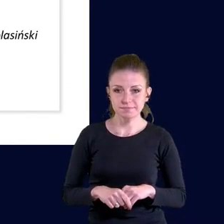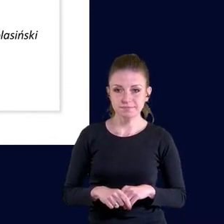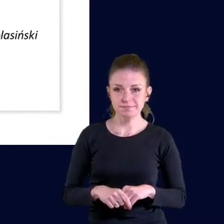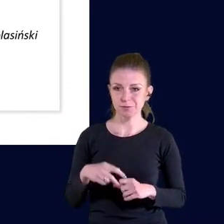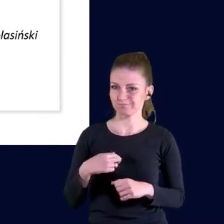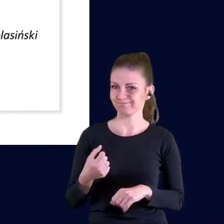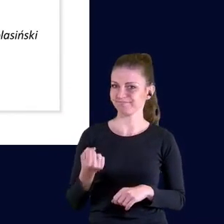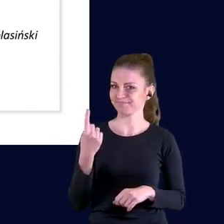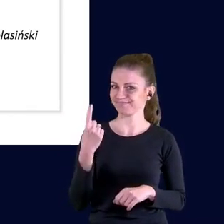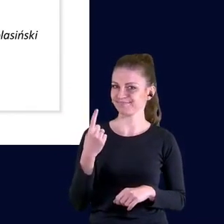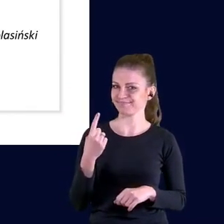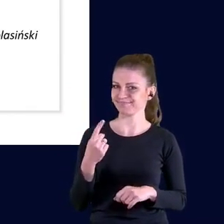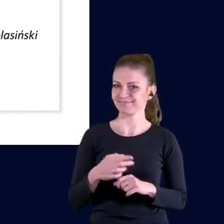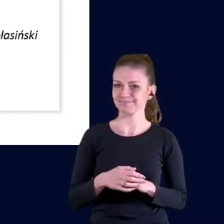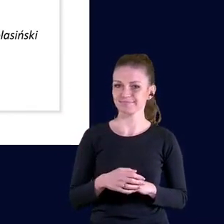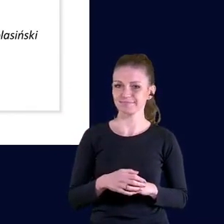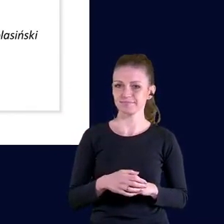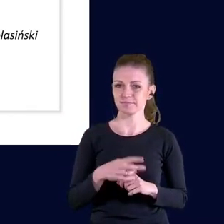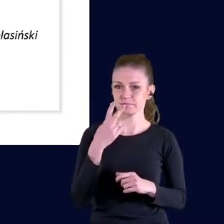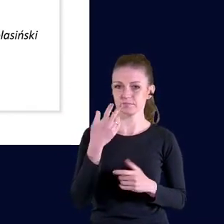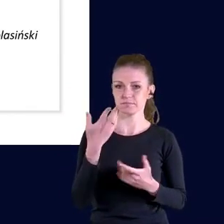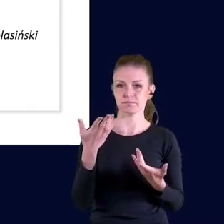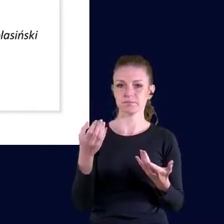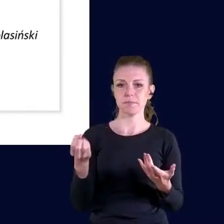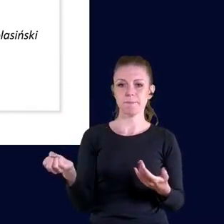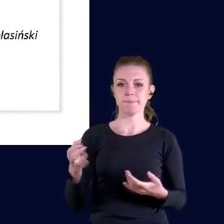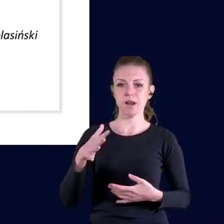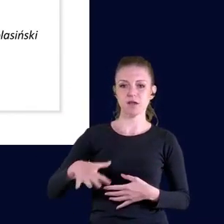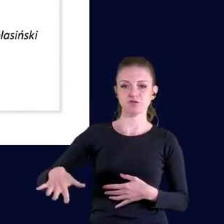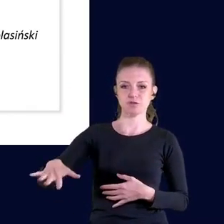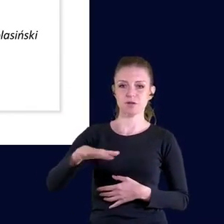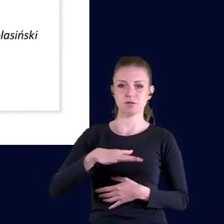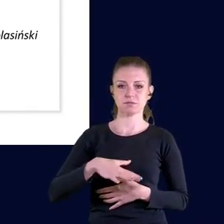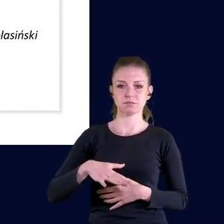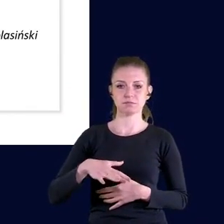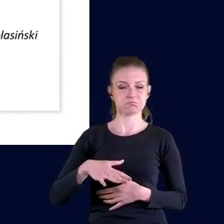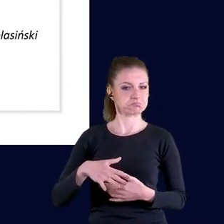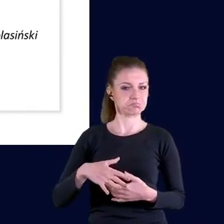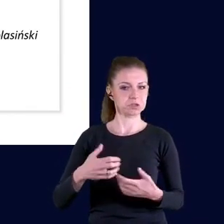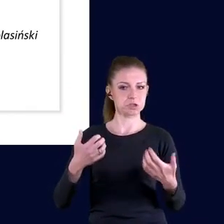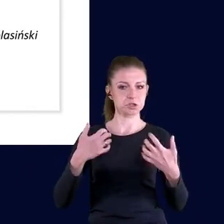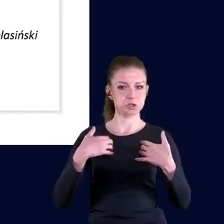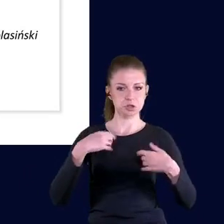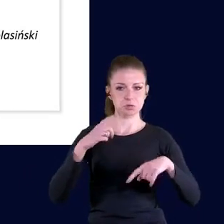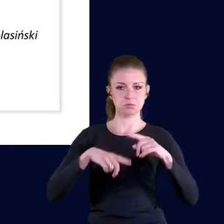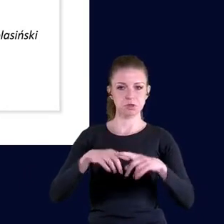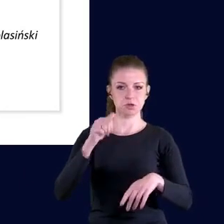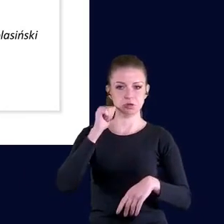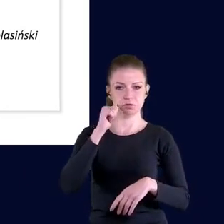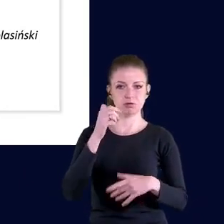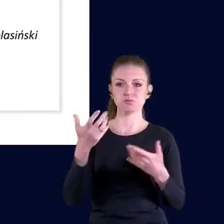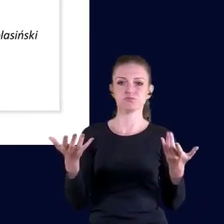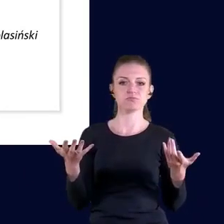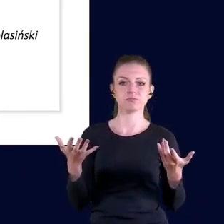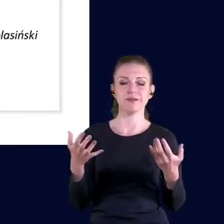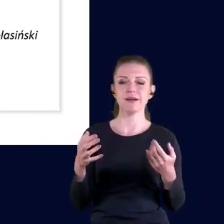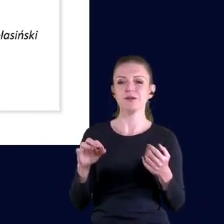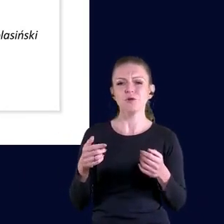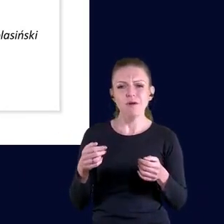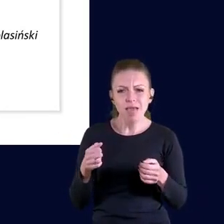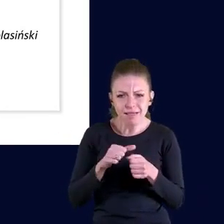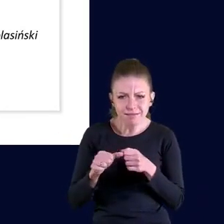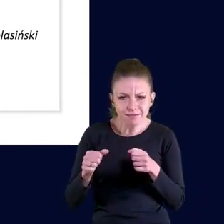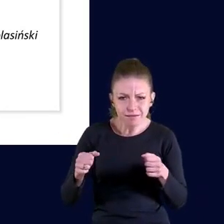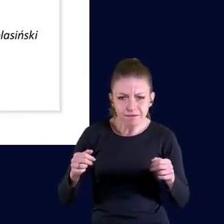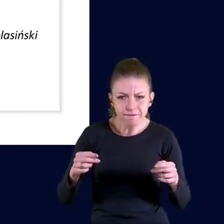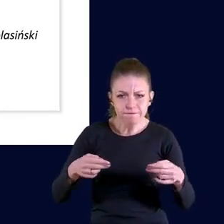zaskakująca sytuacja po prostu plaża po prostu pokażę życie codzienne na tej plaży znajomy widzicie państwo dostępny wózek